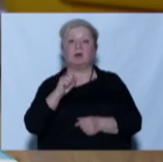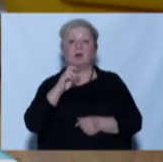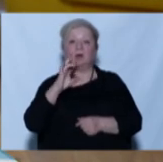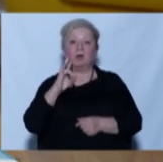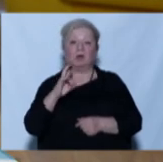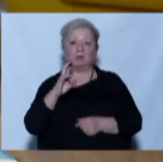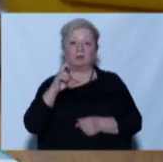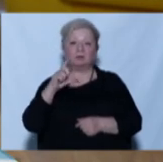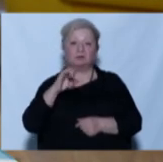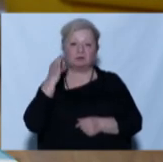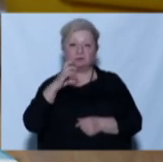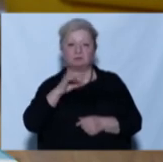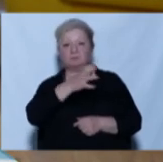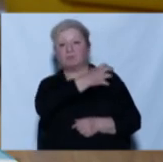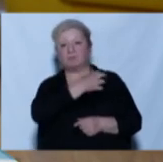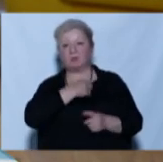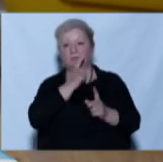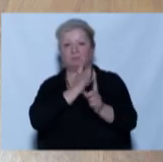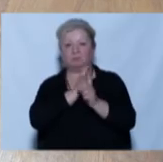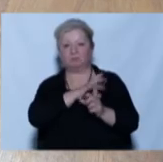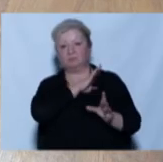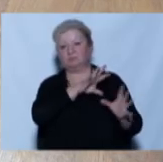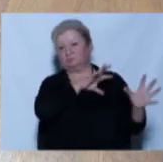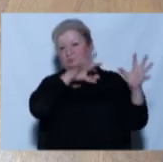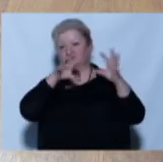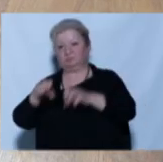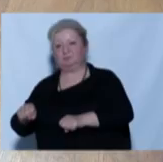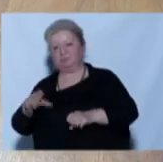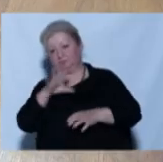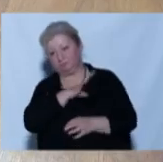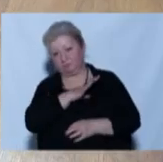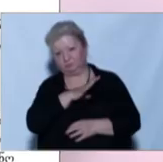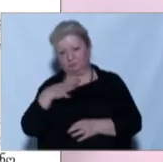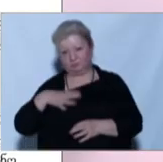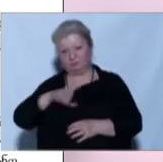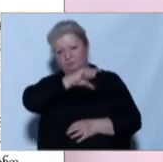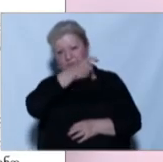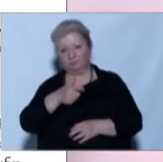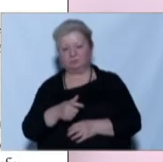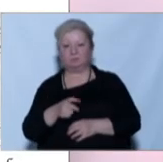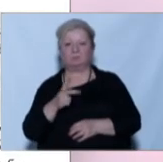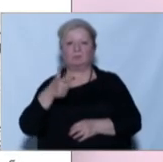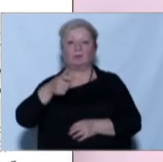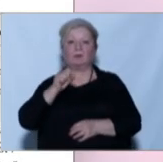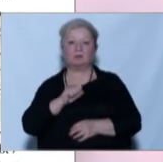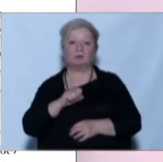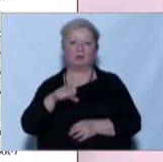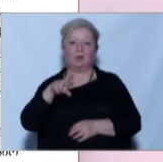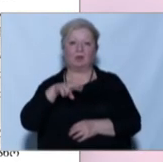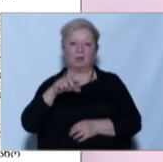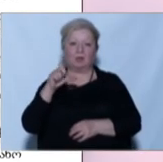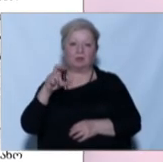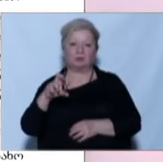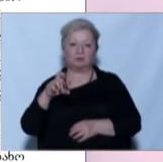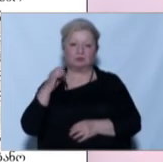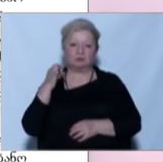ამ დროს დაწყებული რუსეთ-ირანის ომის ფორმატში განჯის სახანოს მიყვნენ